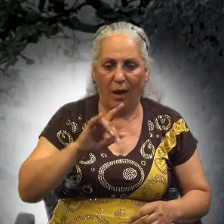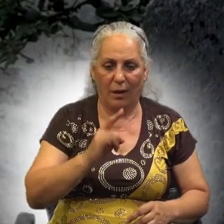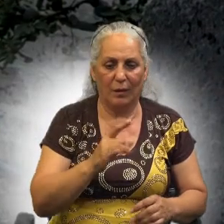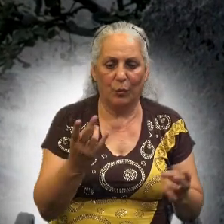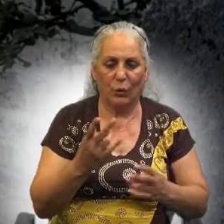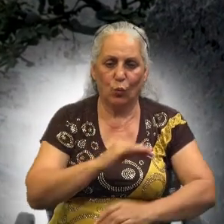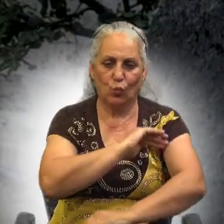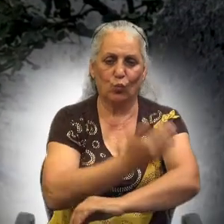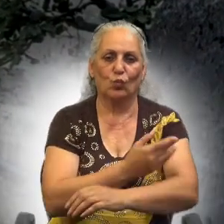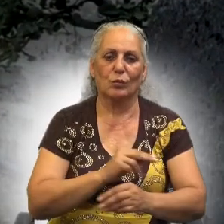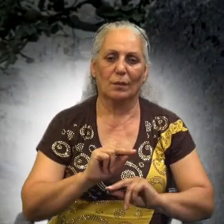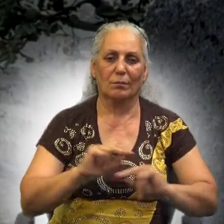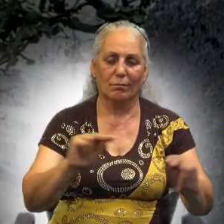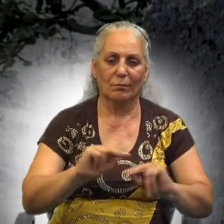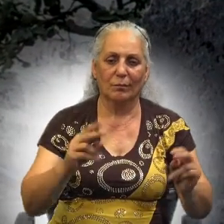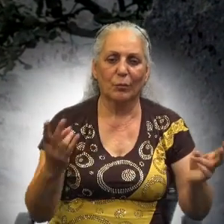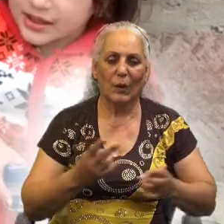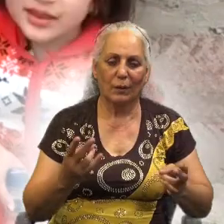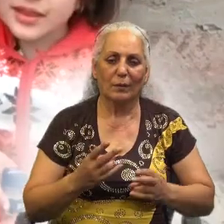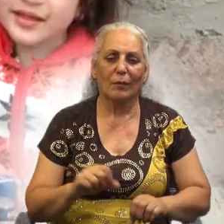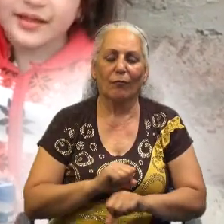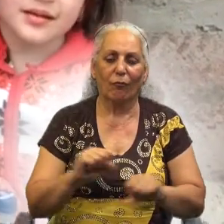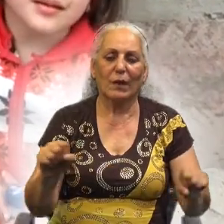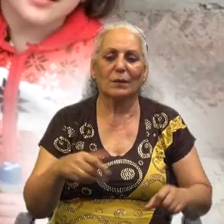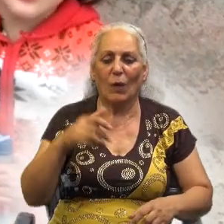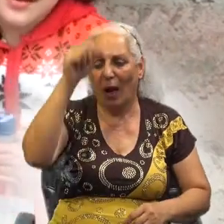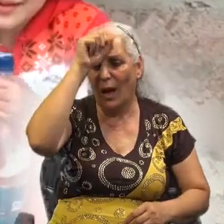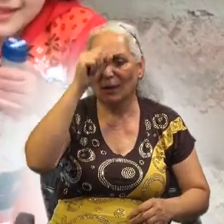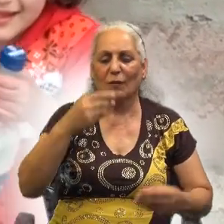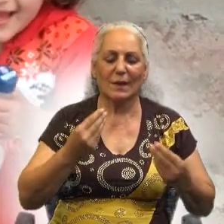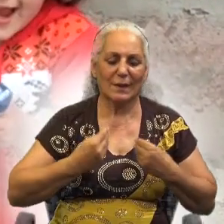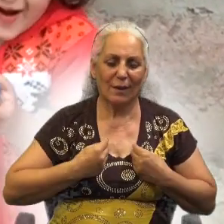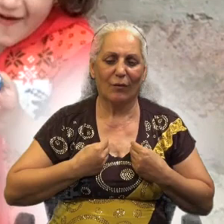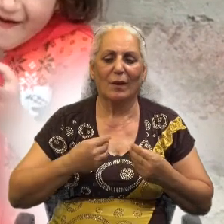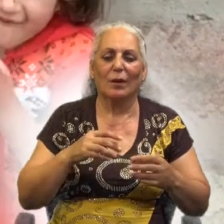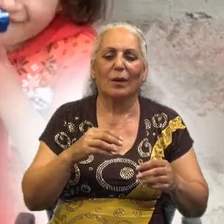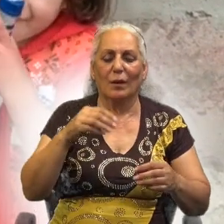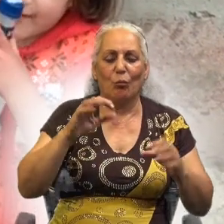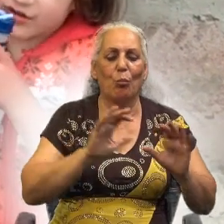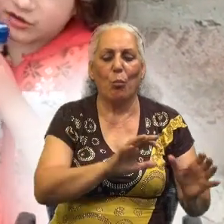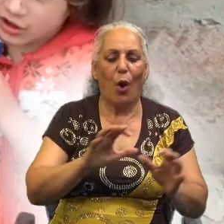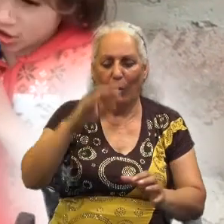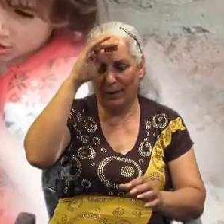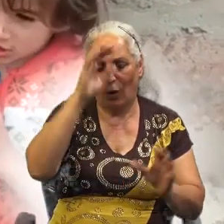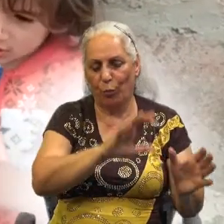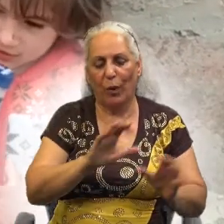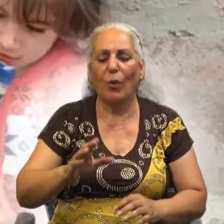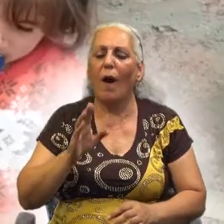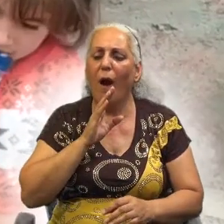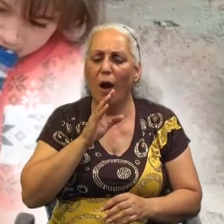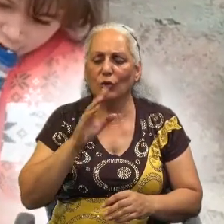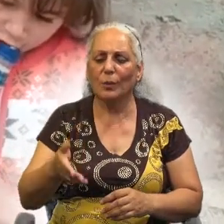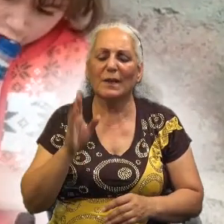է լիճքի 74-ամյա բնակչուհին։ Տղին լաստված պայա տանցուխն ազին, Իսկ աղջիկը?